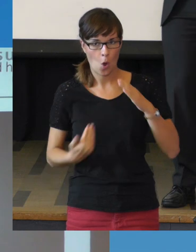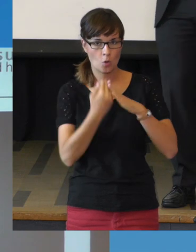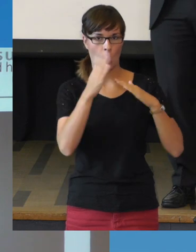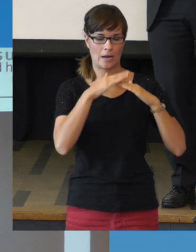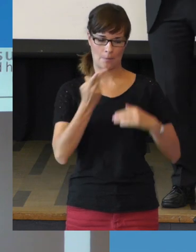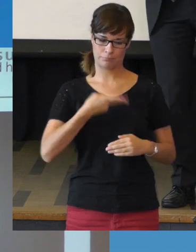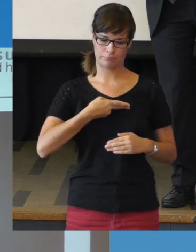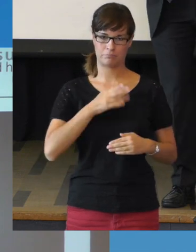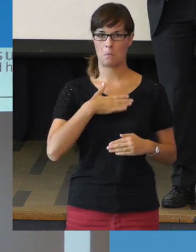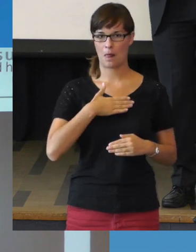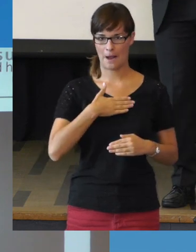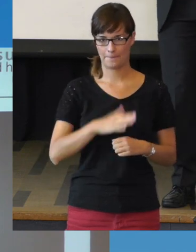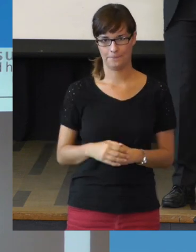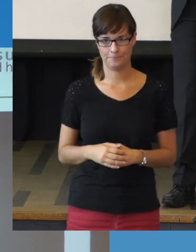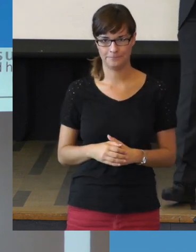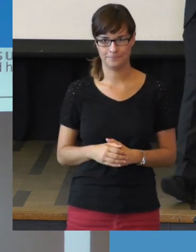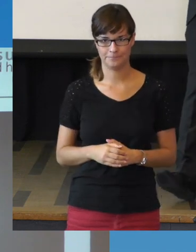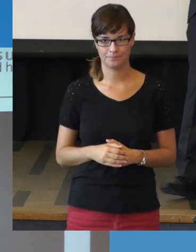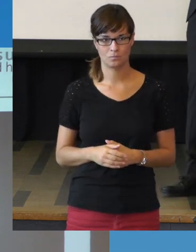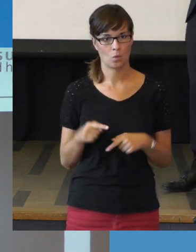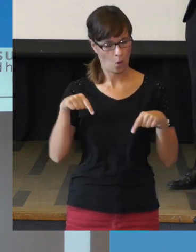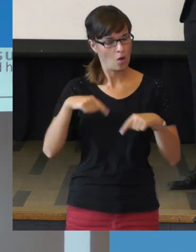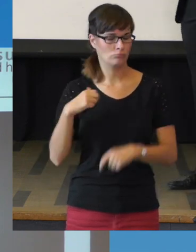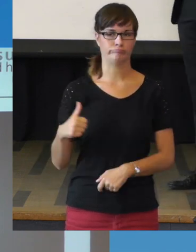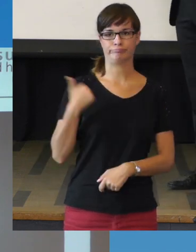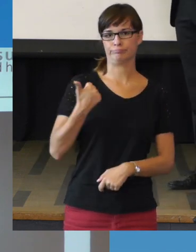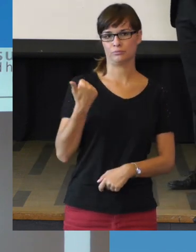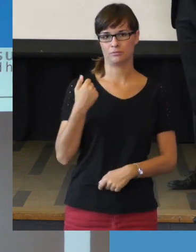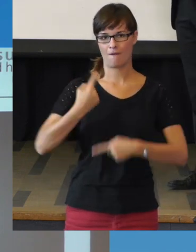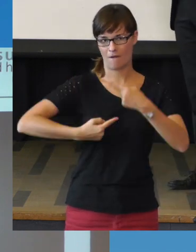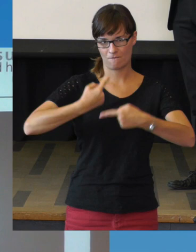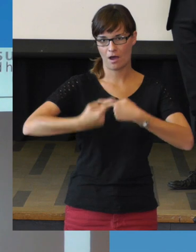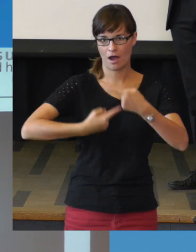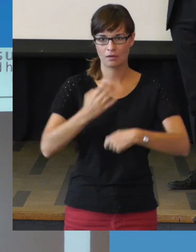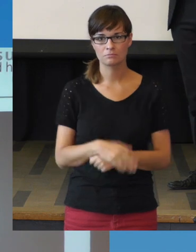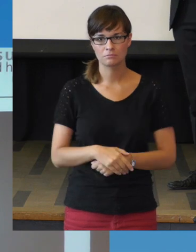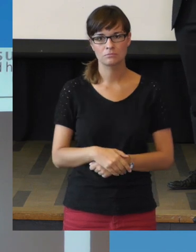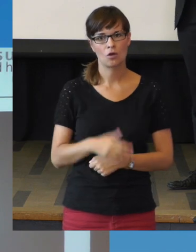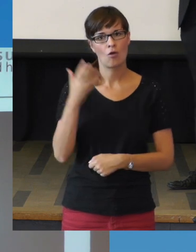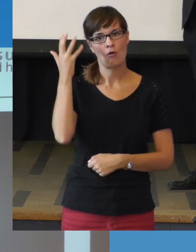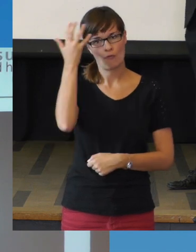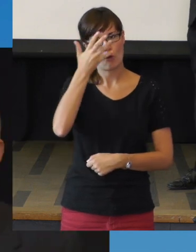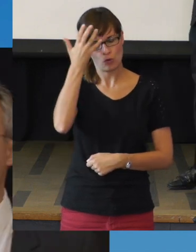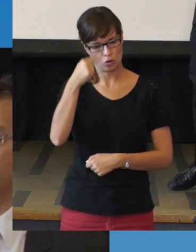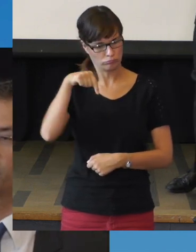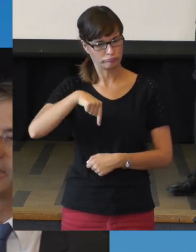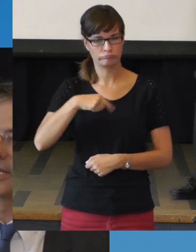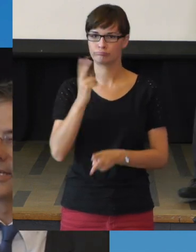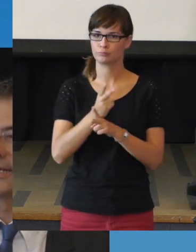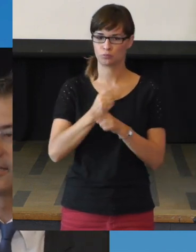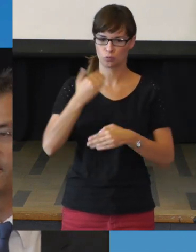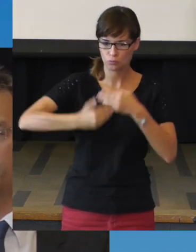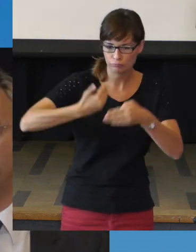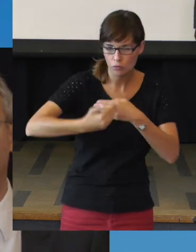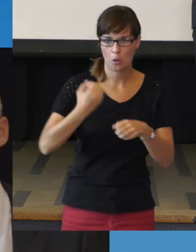Aortenposition bestehen. Und das ist heutzutage ein ganz tolles Verfahren geworden. Wenn Sie sich vorstellen, wir führen das regelmäßig durch und man